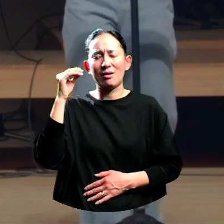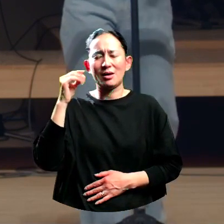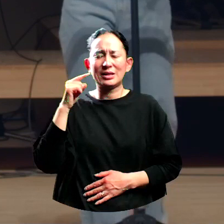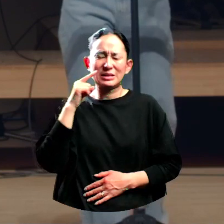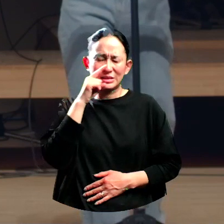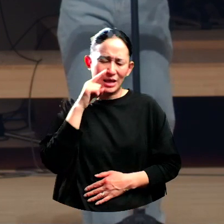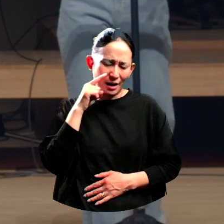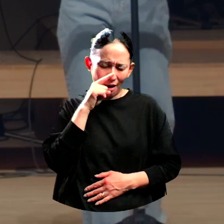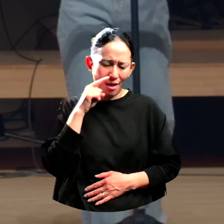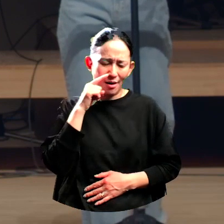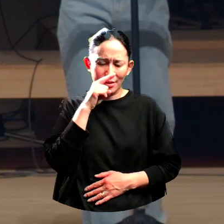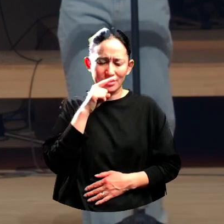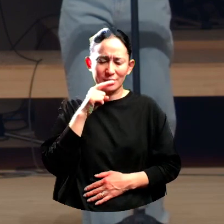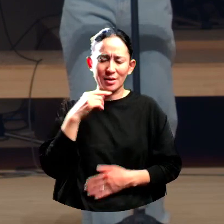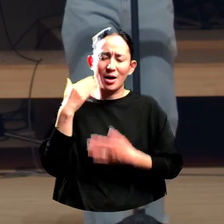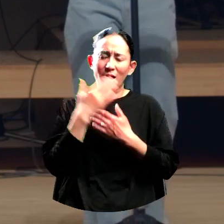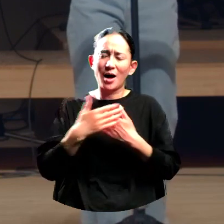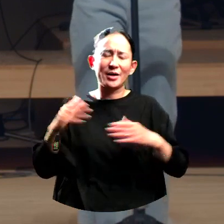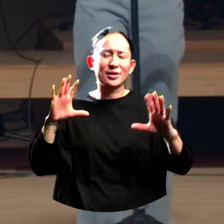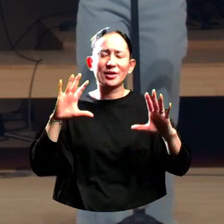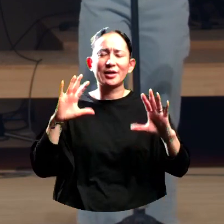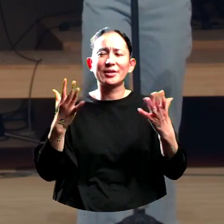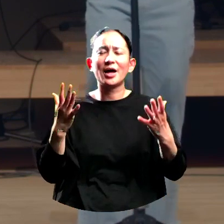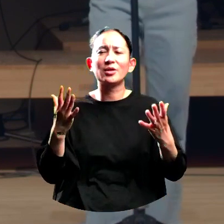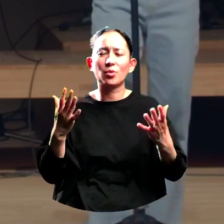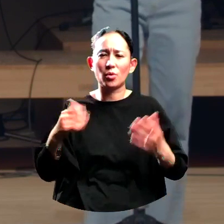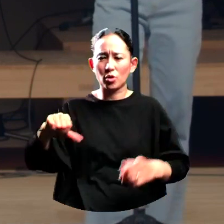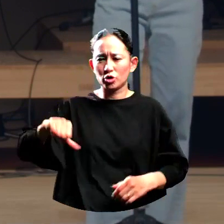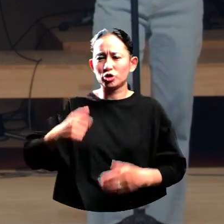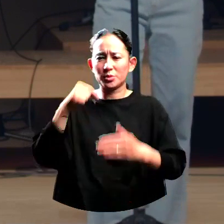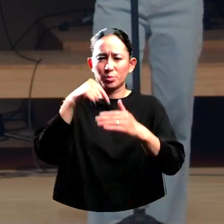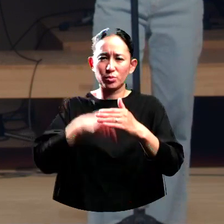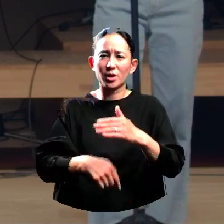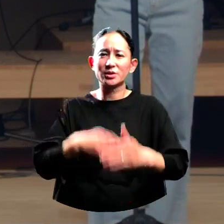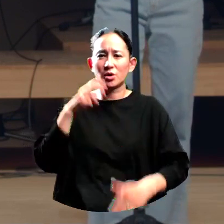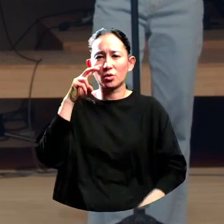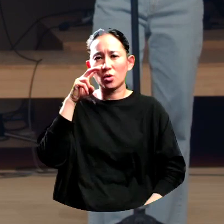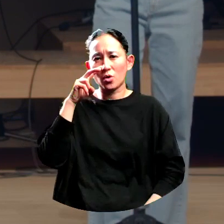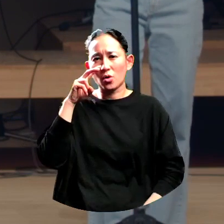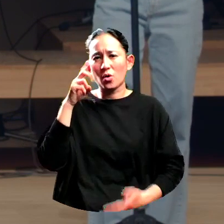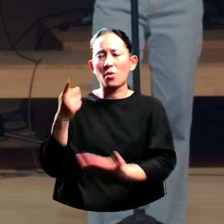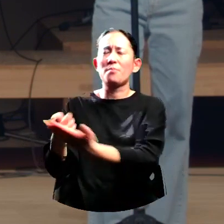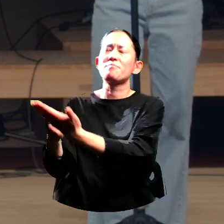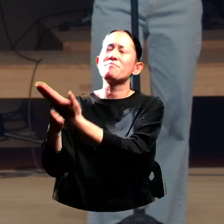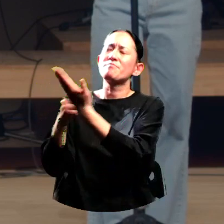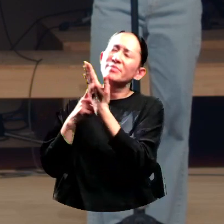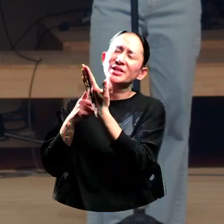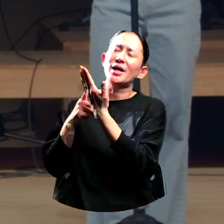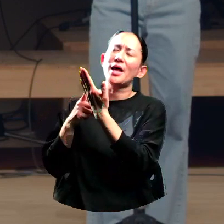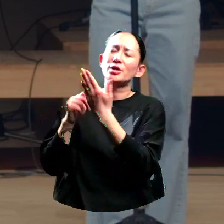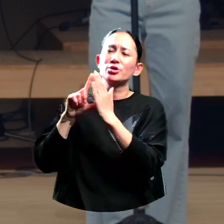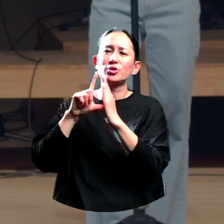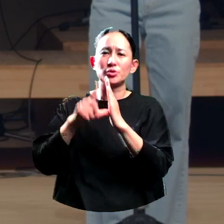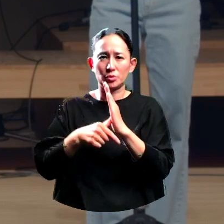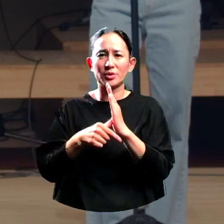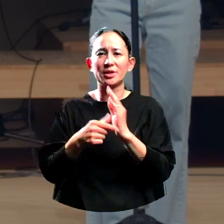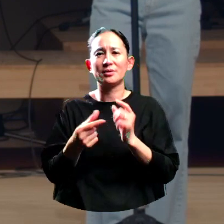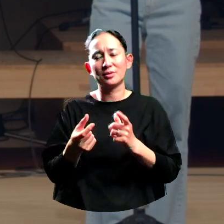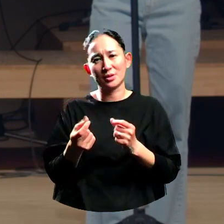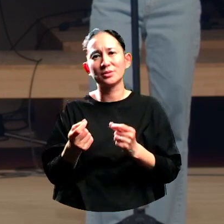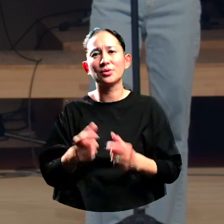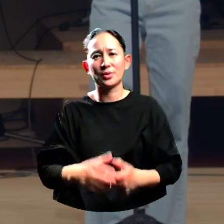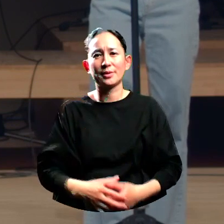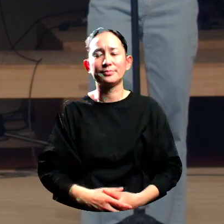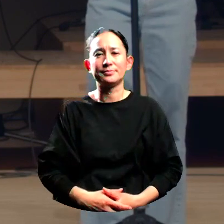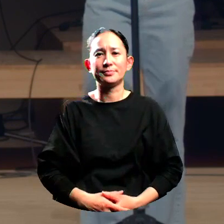さ、愛のなさ、罪深さを見せられる時です。 It's when we face our own foolishness,